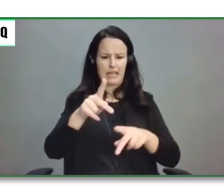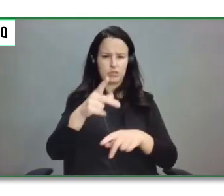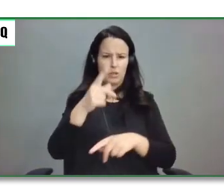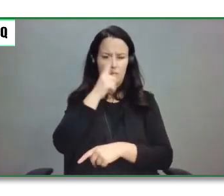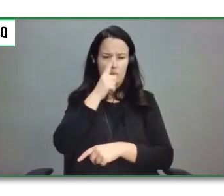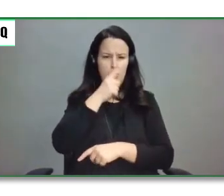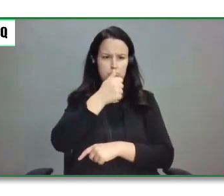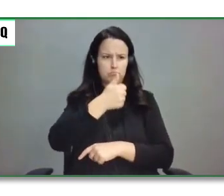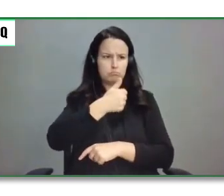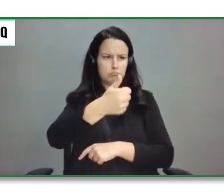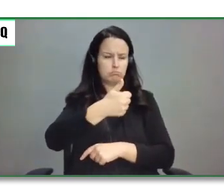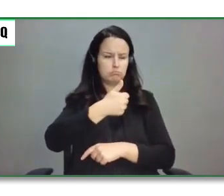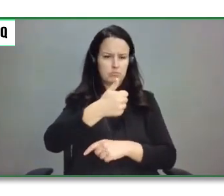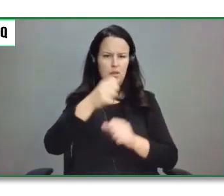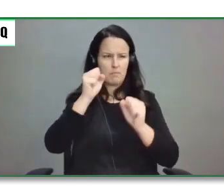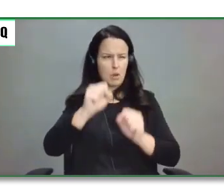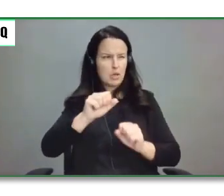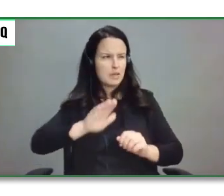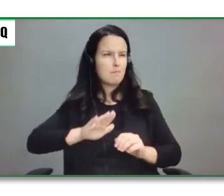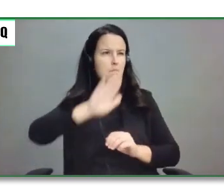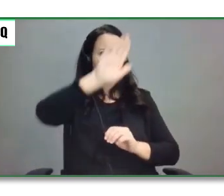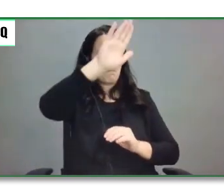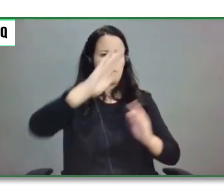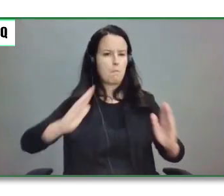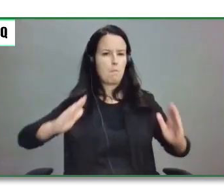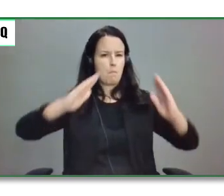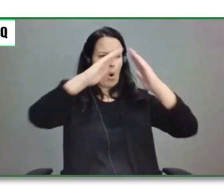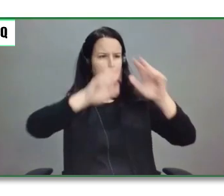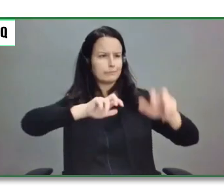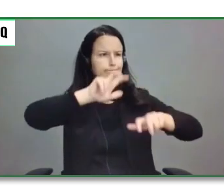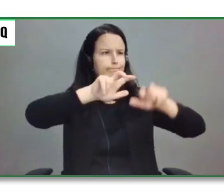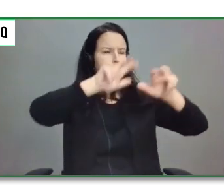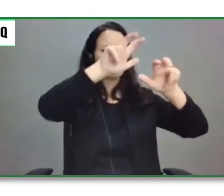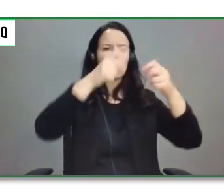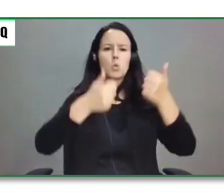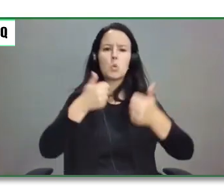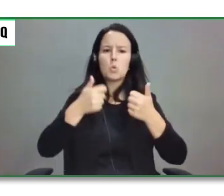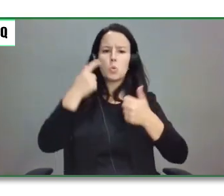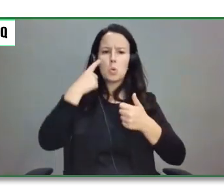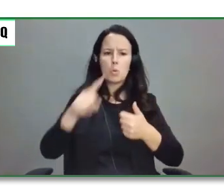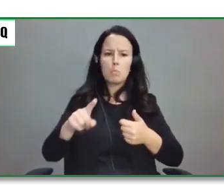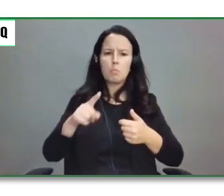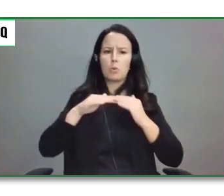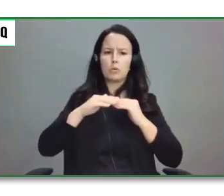des montagnes ou doivent-elles marcher ou faire rouler leur fauteuil roulant sur le sol plat?